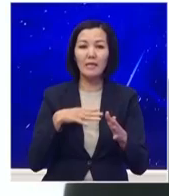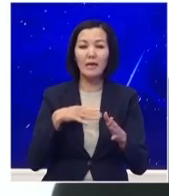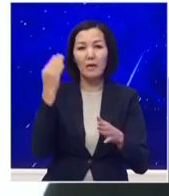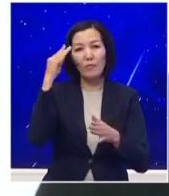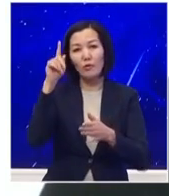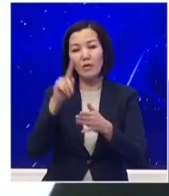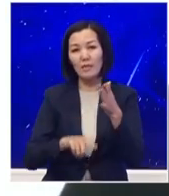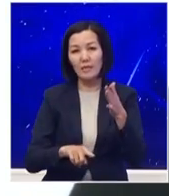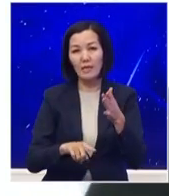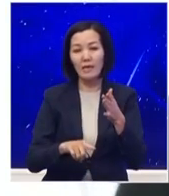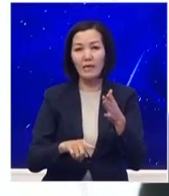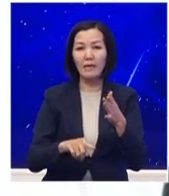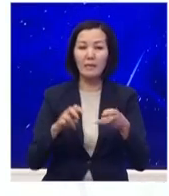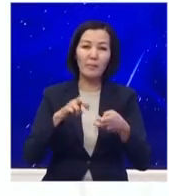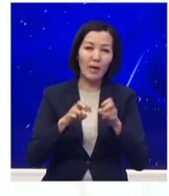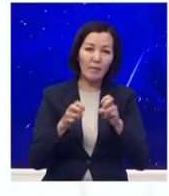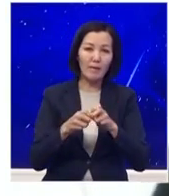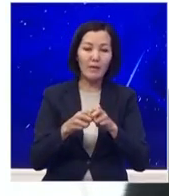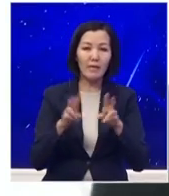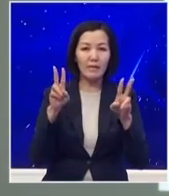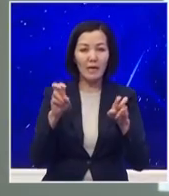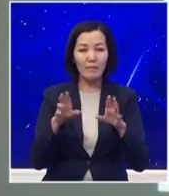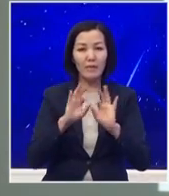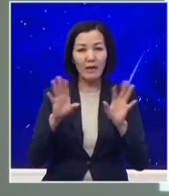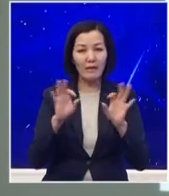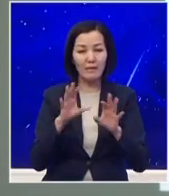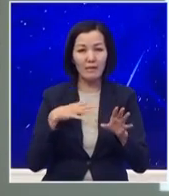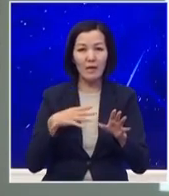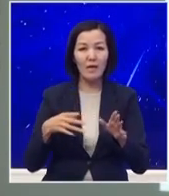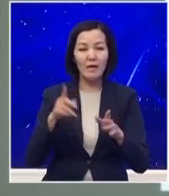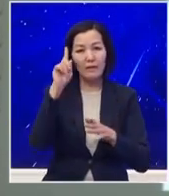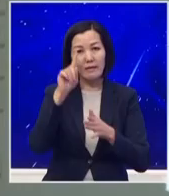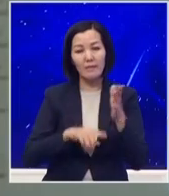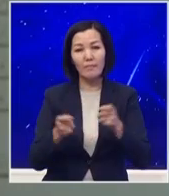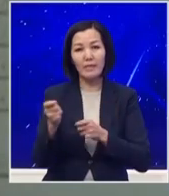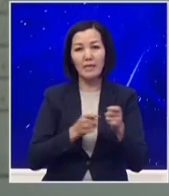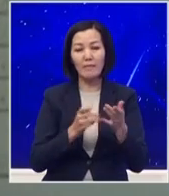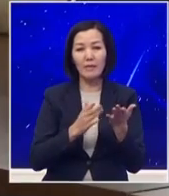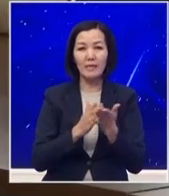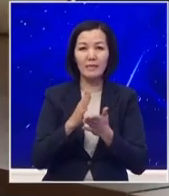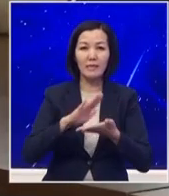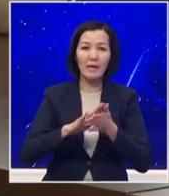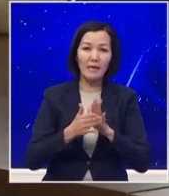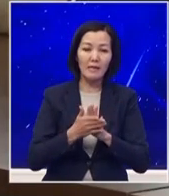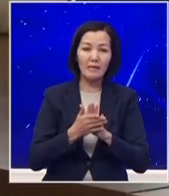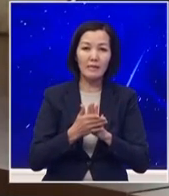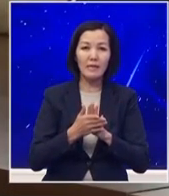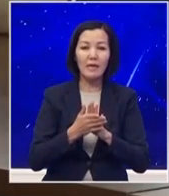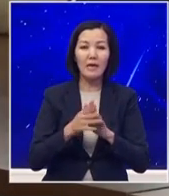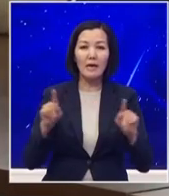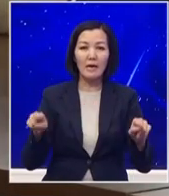Деструктивті діни ағымдар мен діндегі проблемалы мәселелер қозғалды. Дін басқармасының өкілі конфессияаралық келісімді қалыптастыру